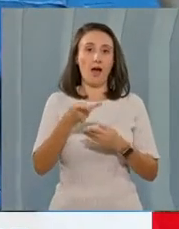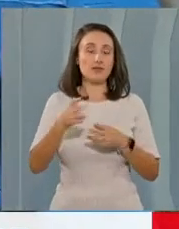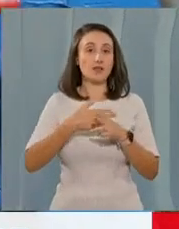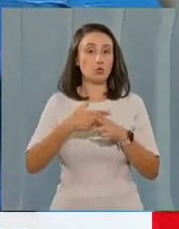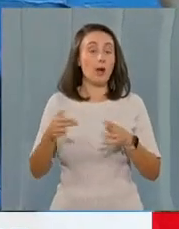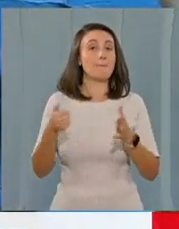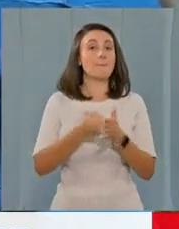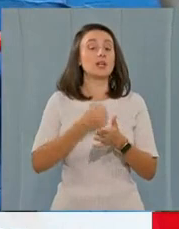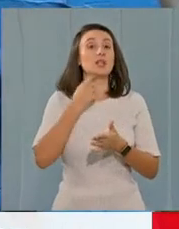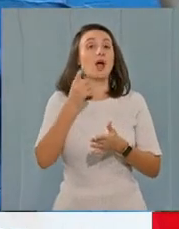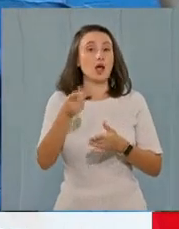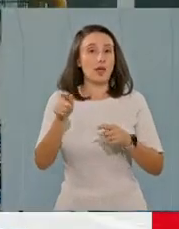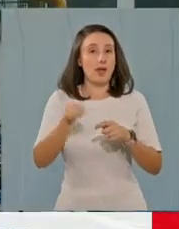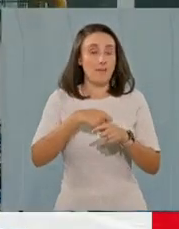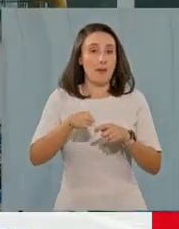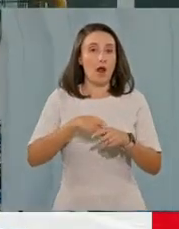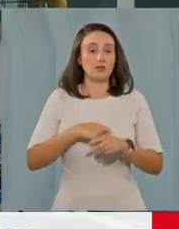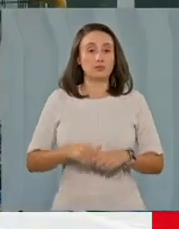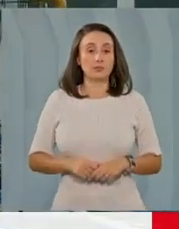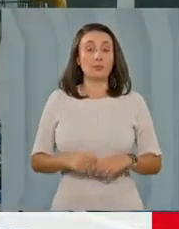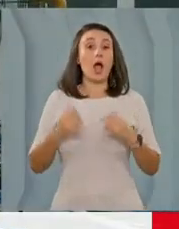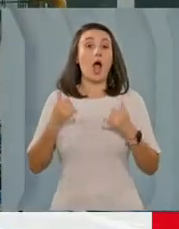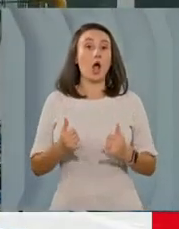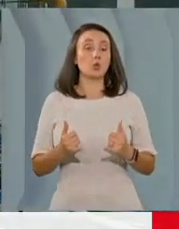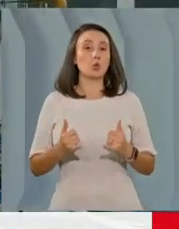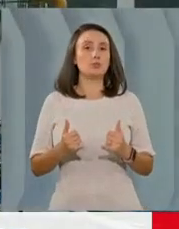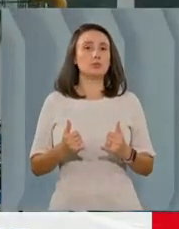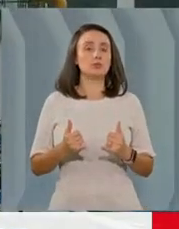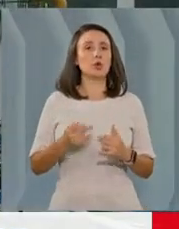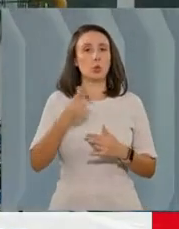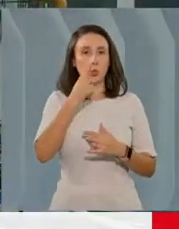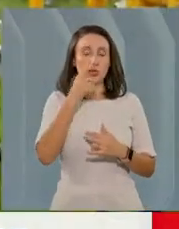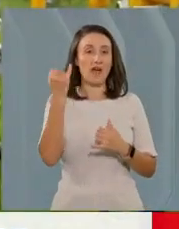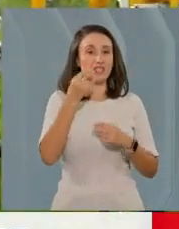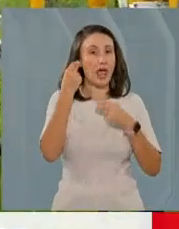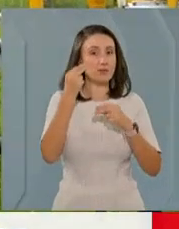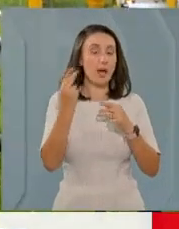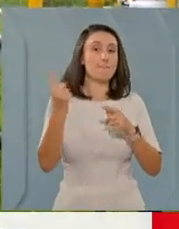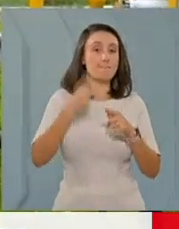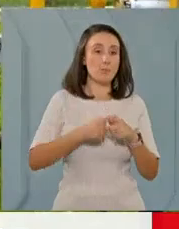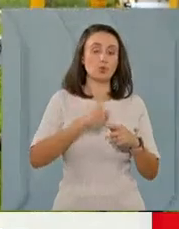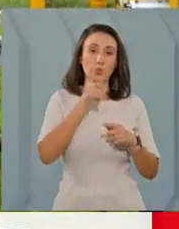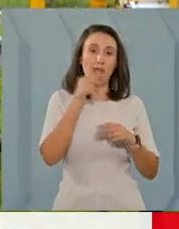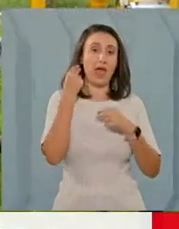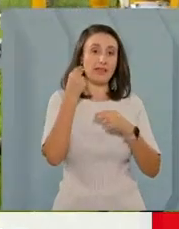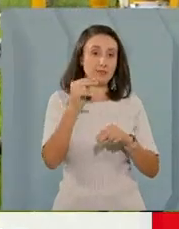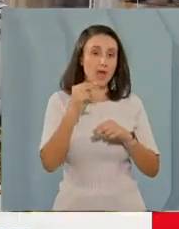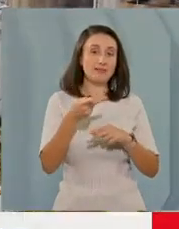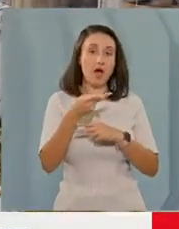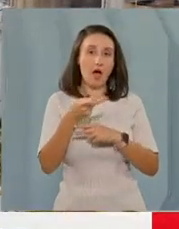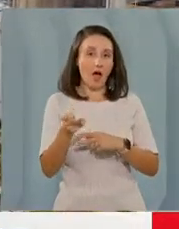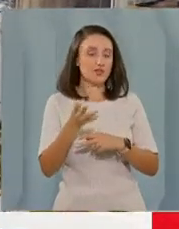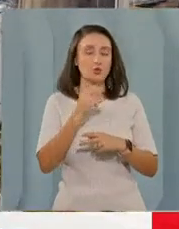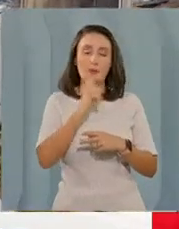până când aceasta va fi reparată acum țiganul rasa a venit cu explicatii suplimentare mentare prin care a explicat că gazoductul